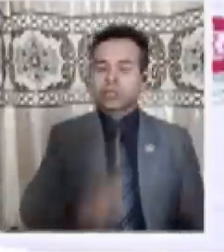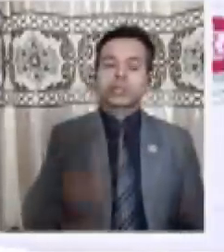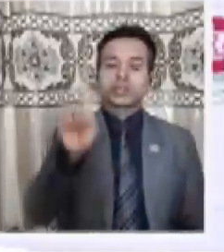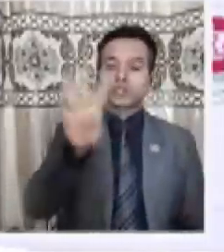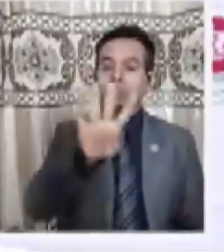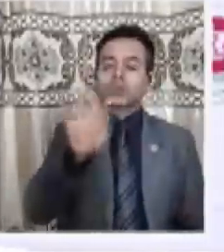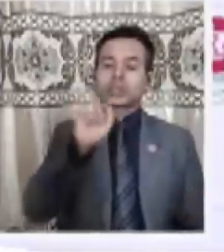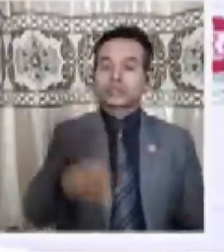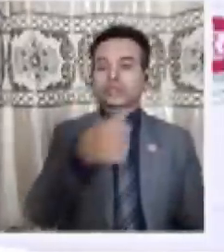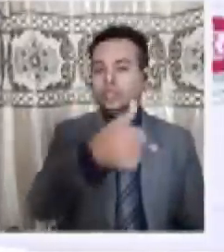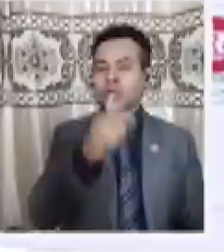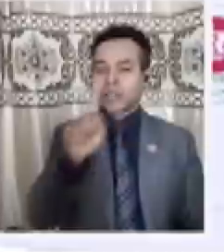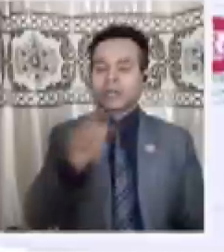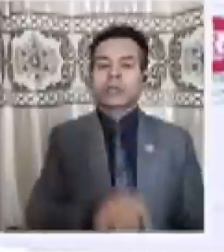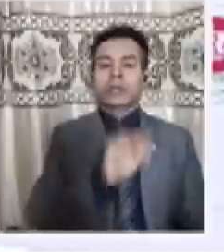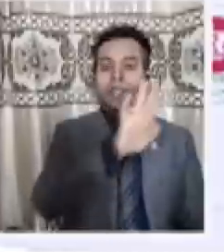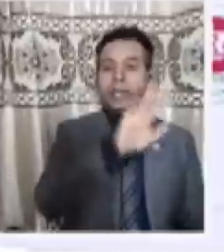14.61%, 51 থেকে 60